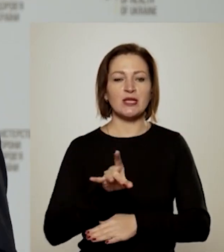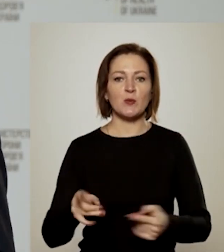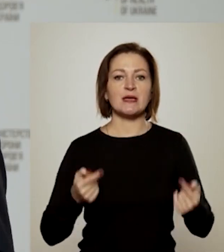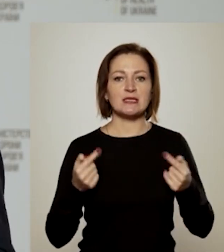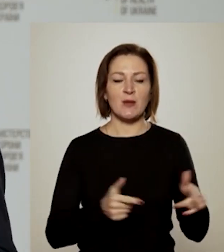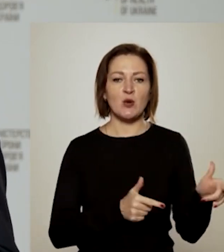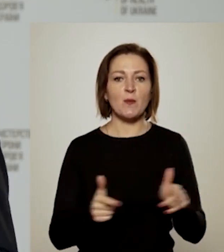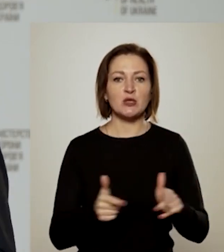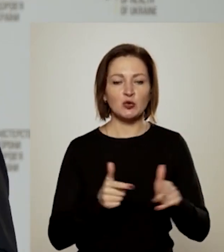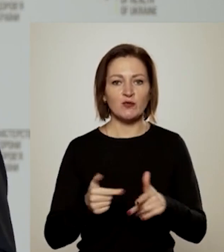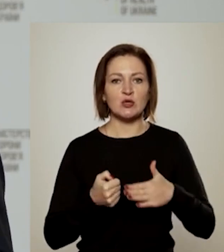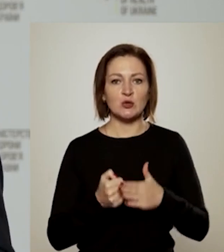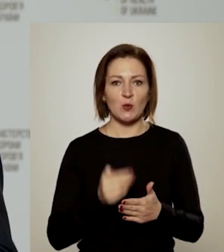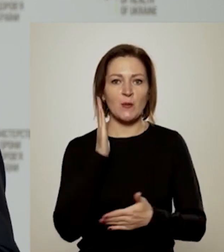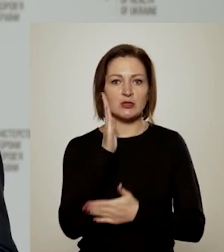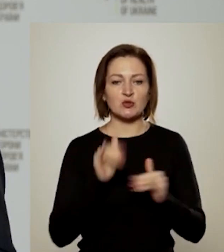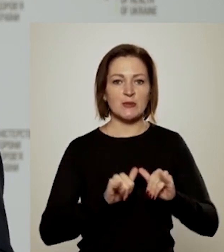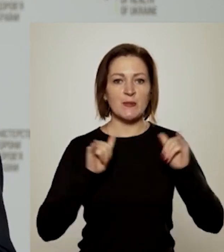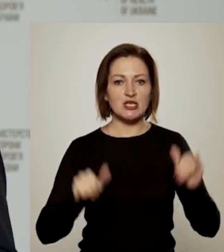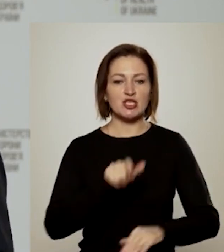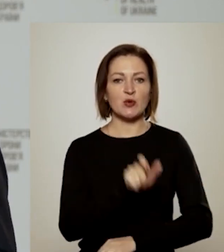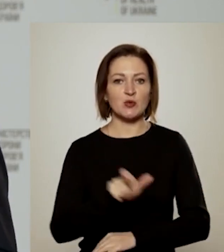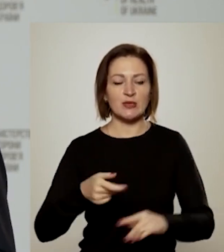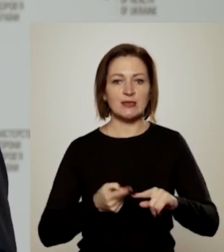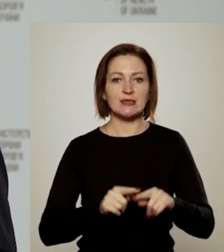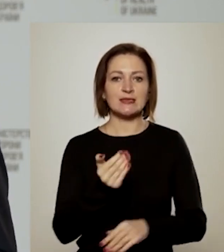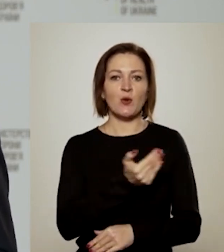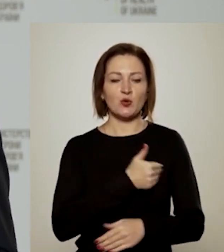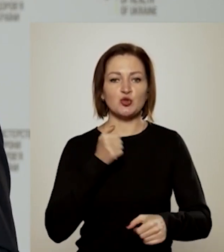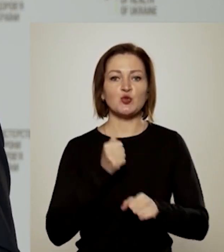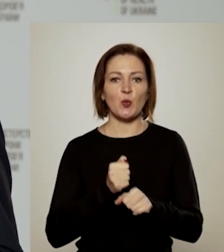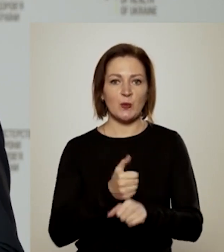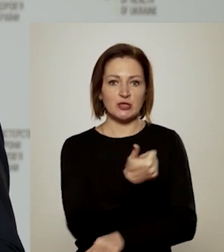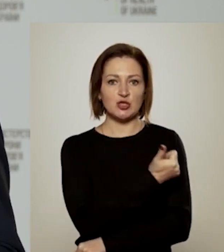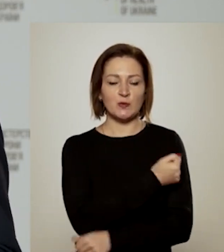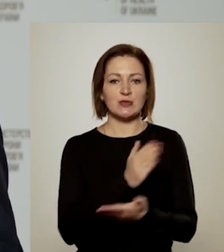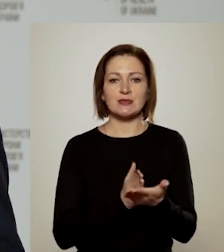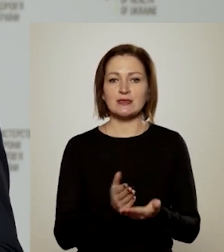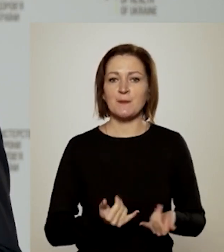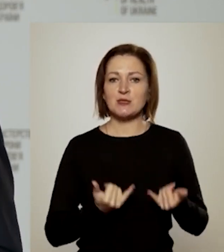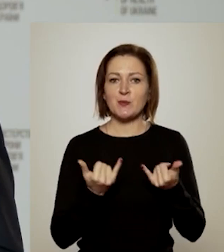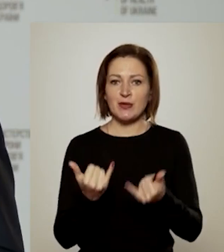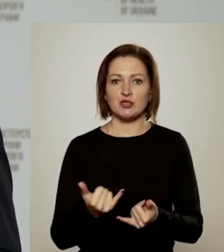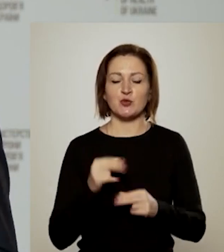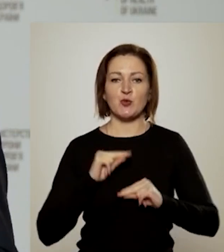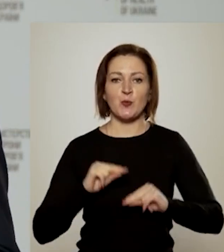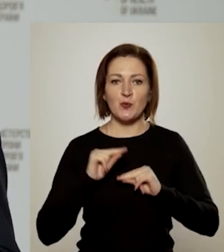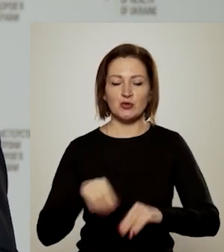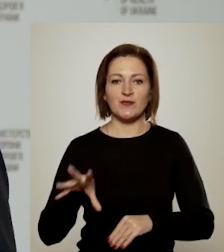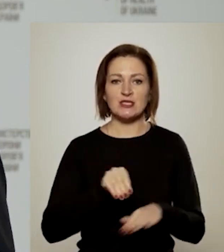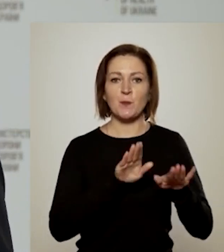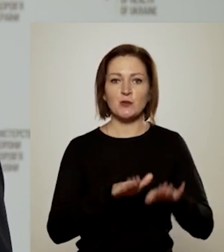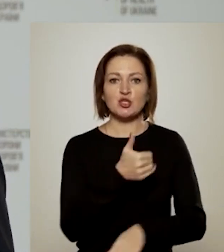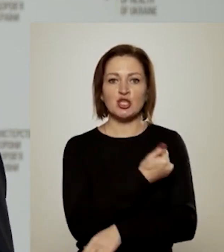до прогнозованого збільшення людей, які захочуть зробити щеплення. Забезпечте роботу всіх пунктів щеплення та